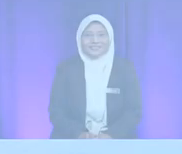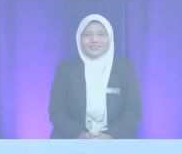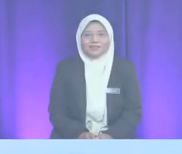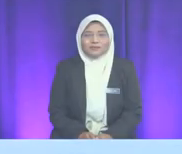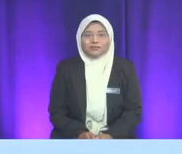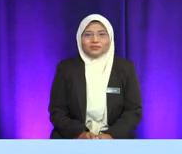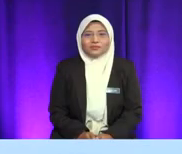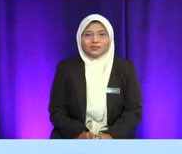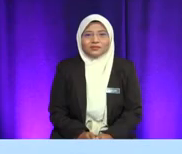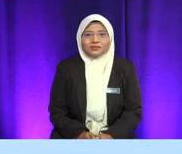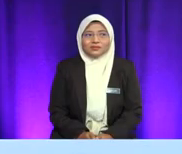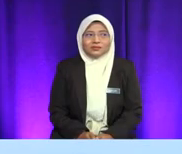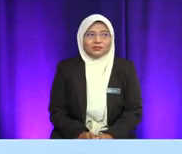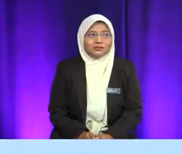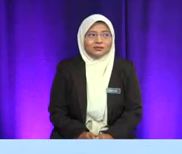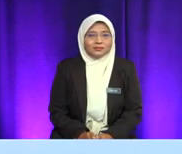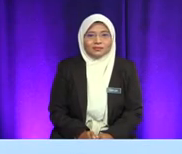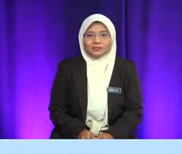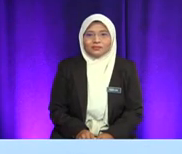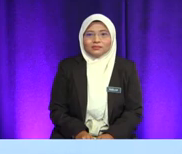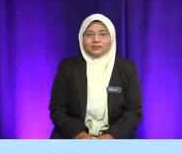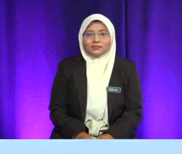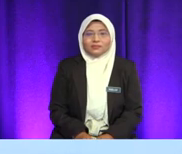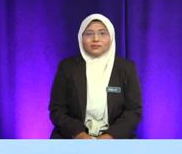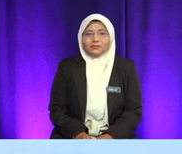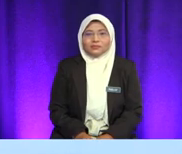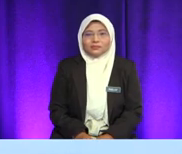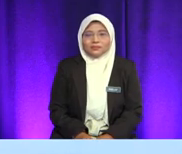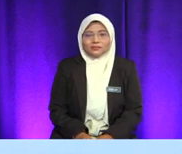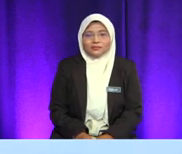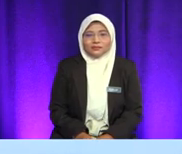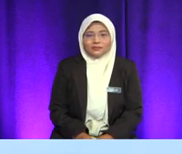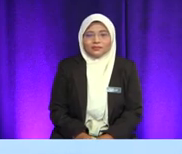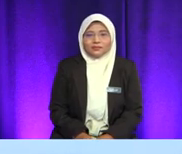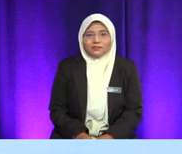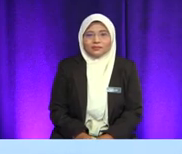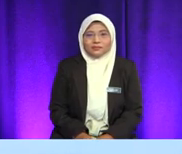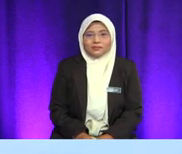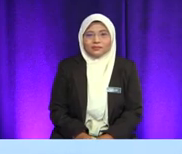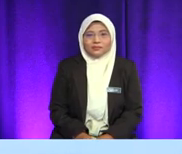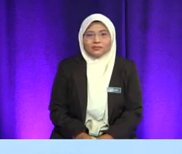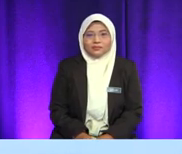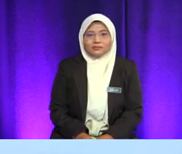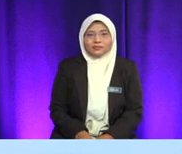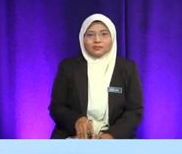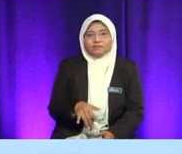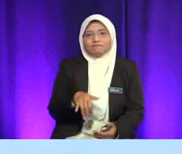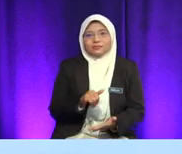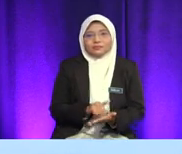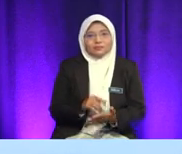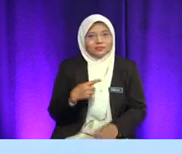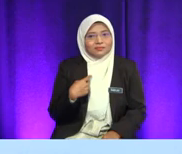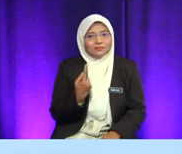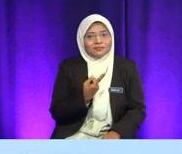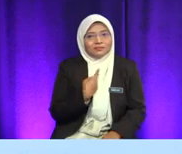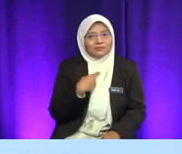baik dia itu serba sedikit berkenaan dengan profil guru penyampai kita pada hari ini Baiklah sebelum itu kita tidak berkenalan